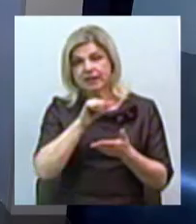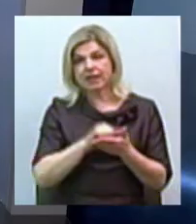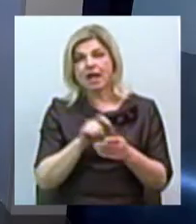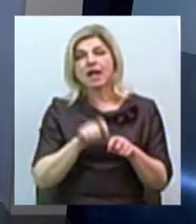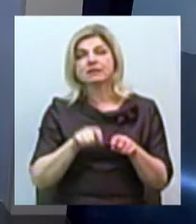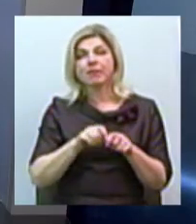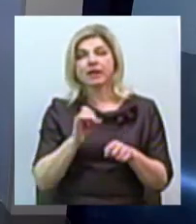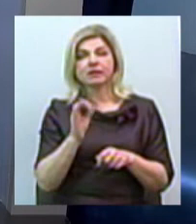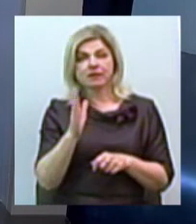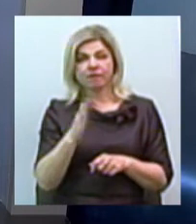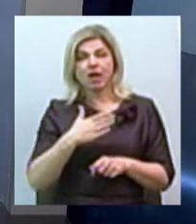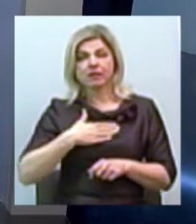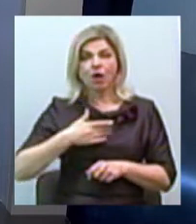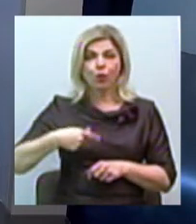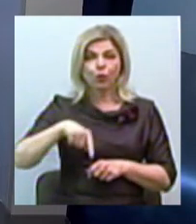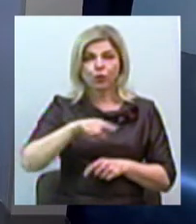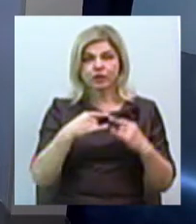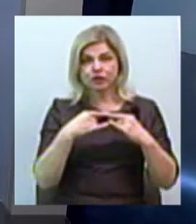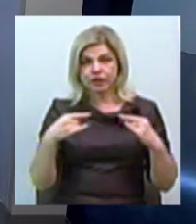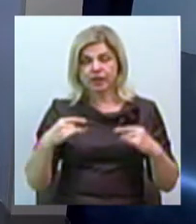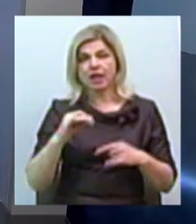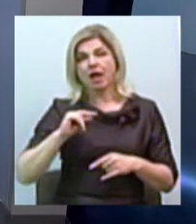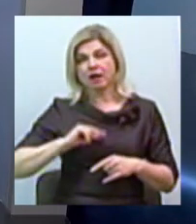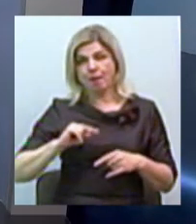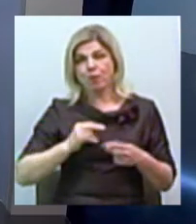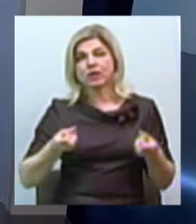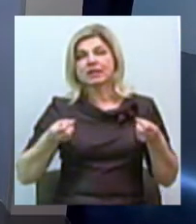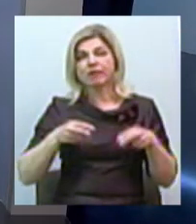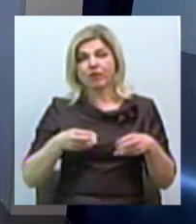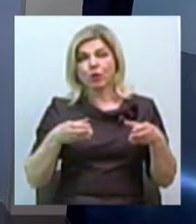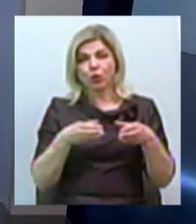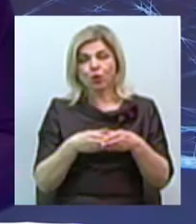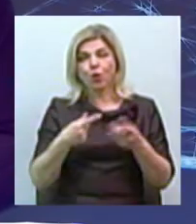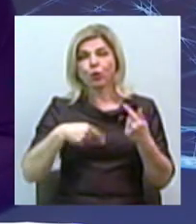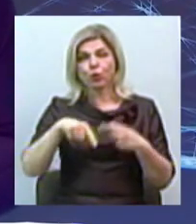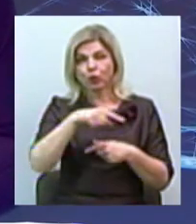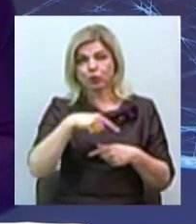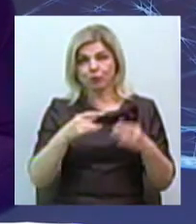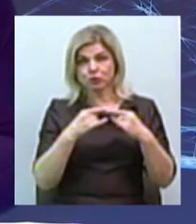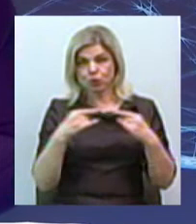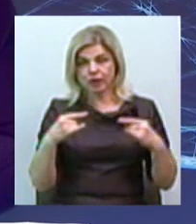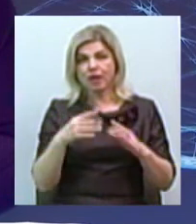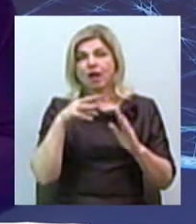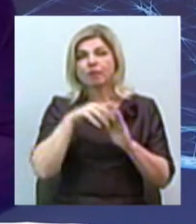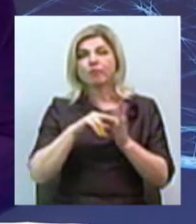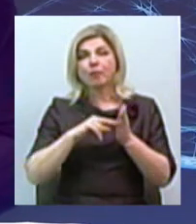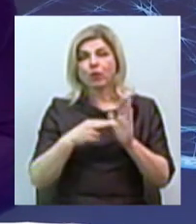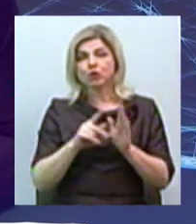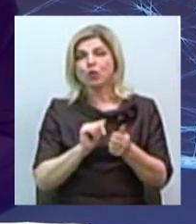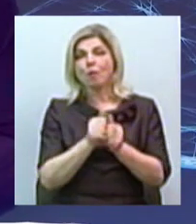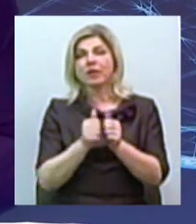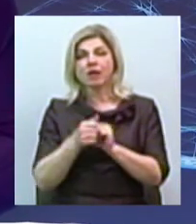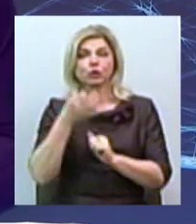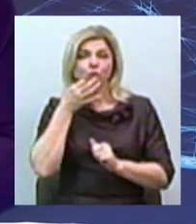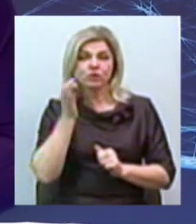наш круглий стіл і робота динамічної групи у круглому столі передбачали, що щоб ми обмінялися досвідом,